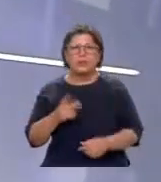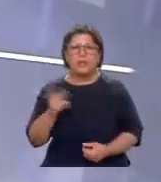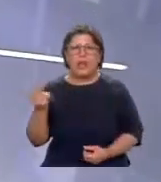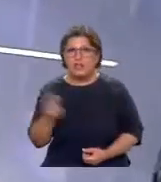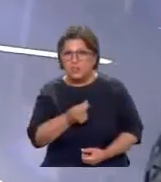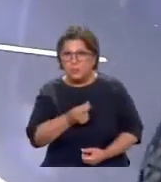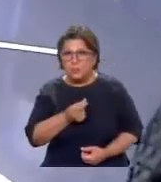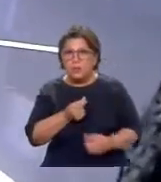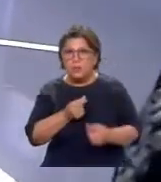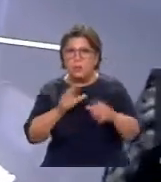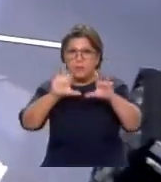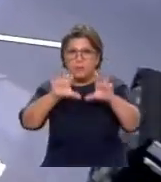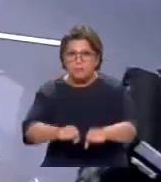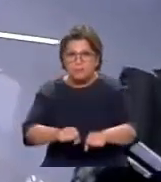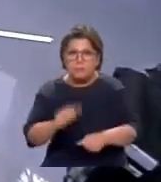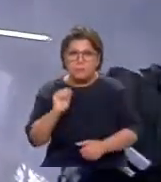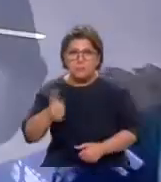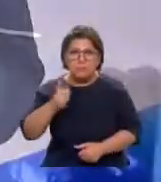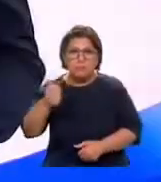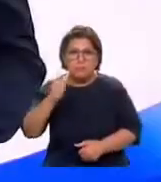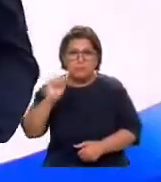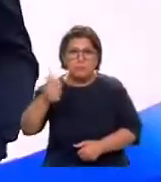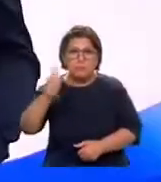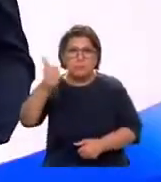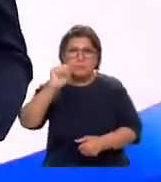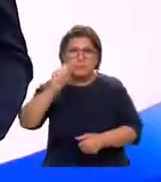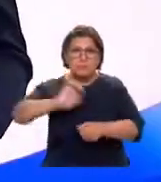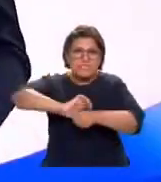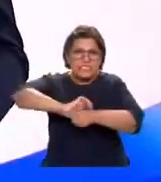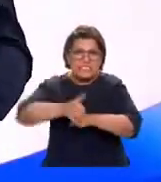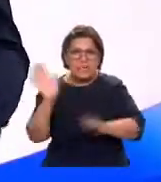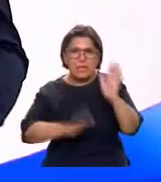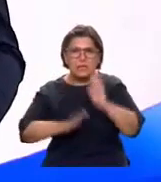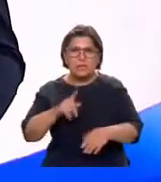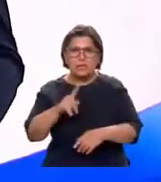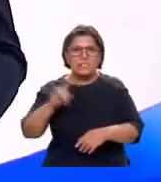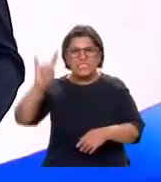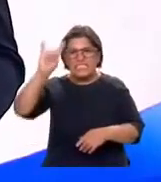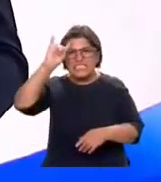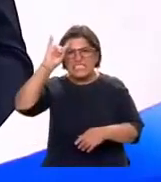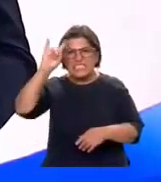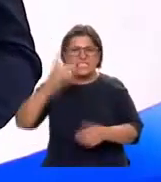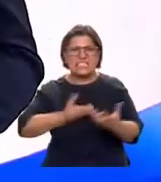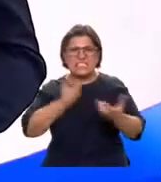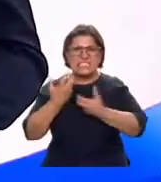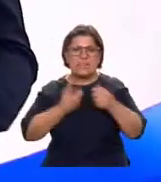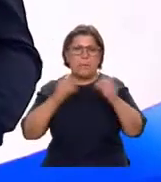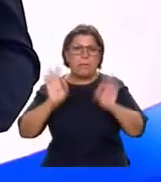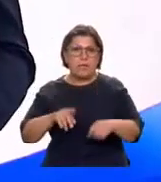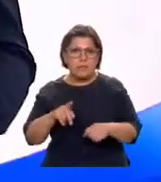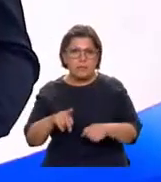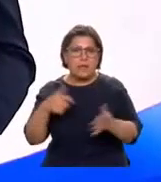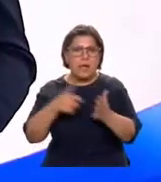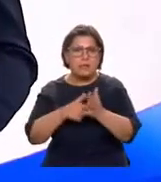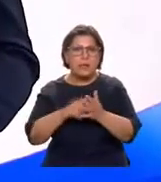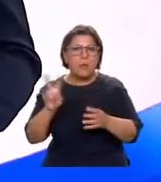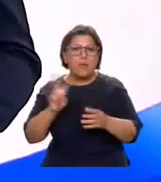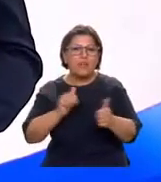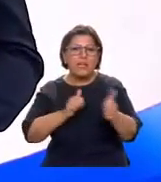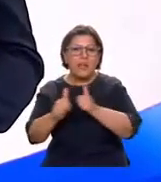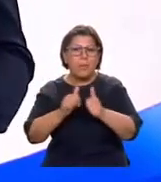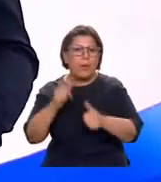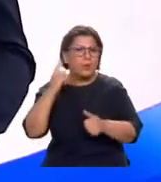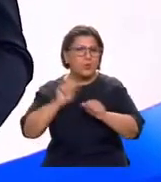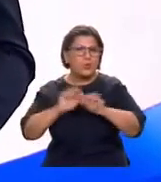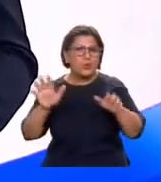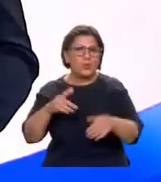kaçırma, alıkoyma ve günler süren işkence. Bu yaşananlar bir kıskançlık kriziyle başladı. Adı moda yarışmasıyla